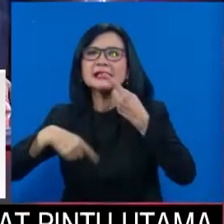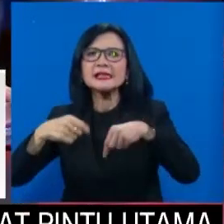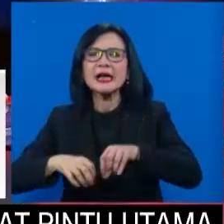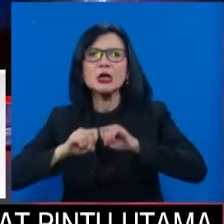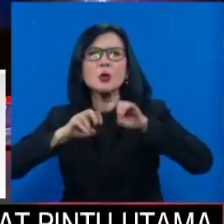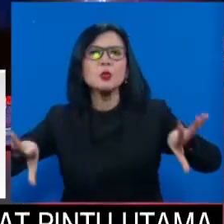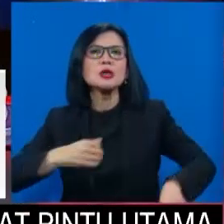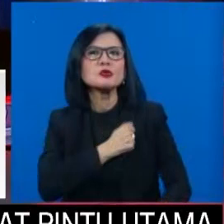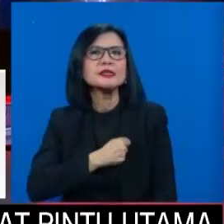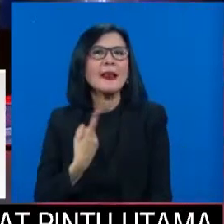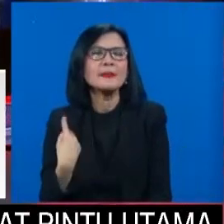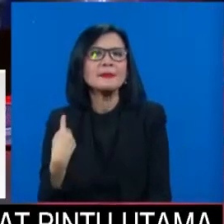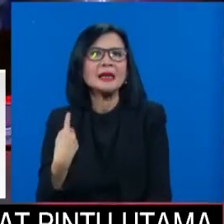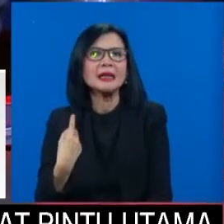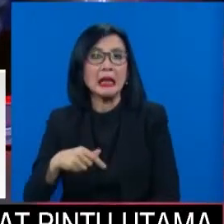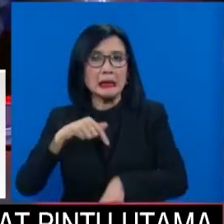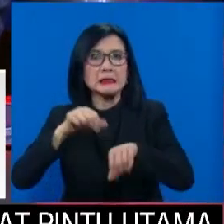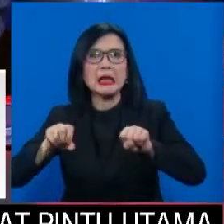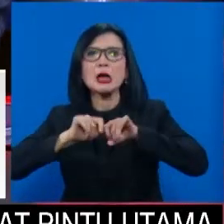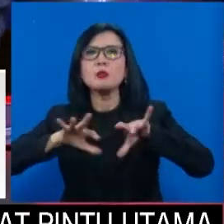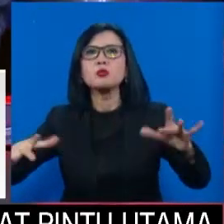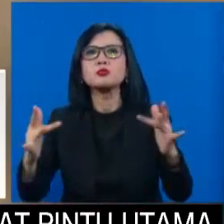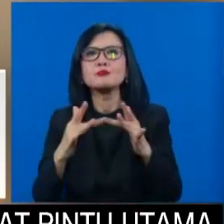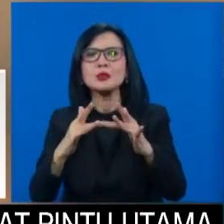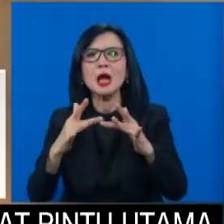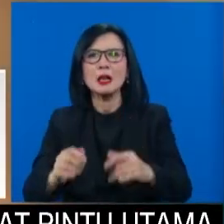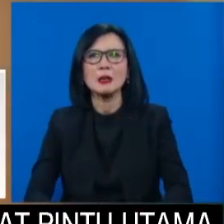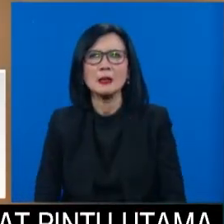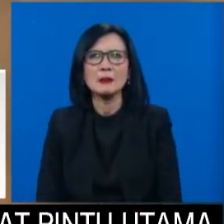sosial pribadinya dan menjadi viral.